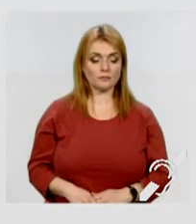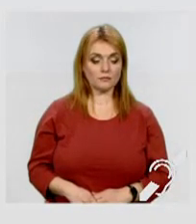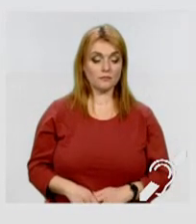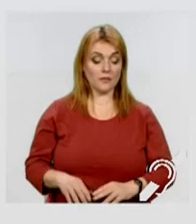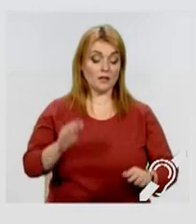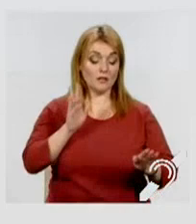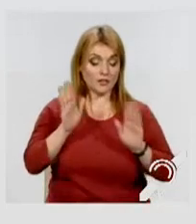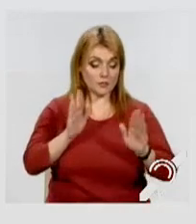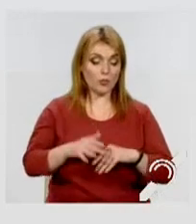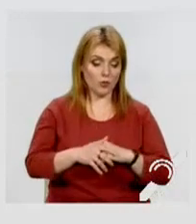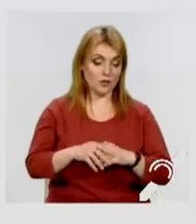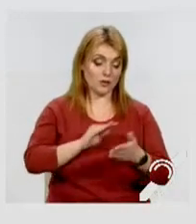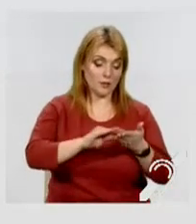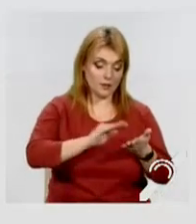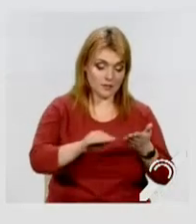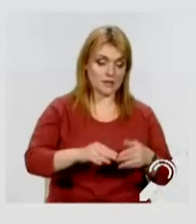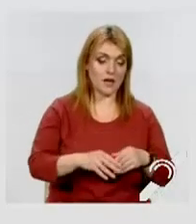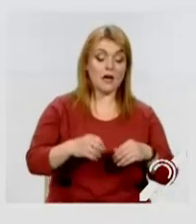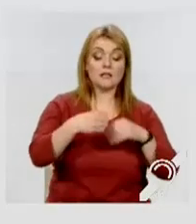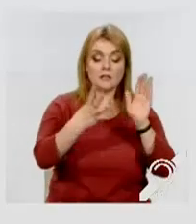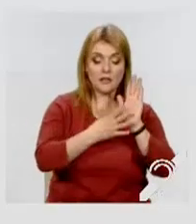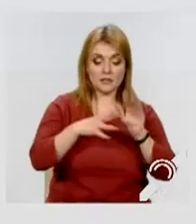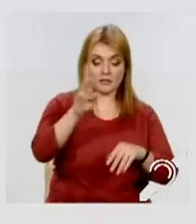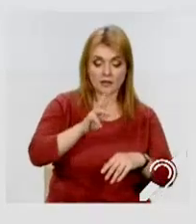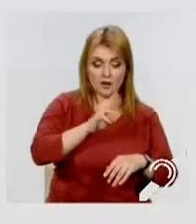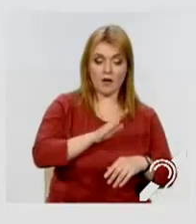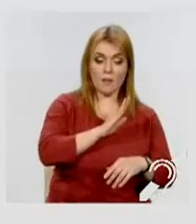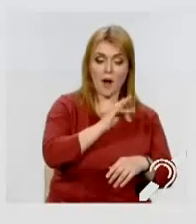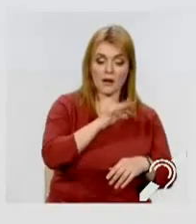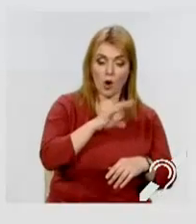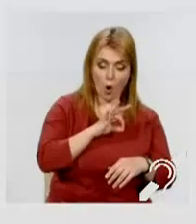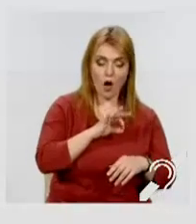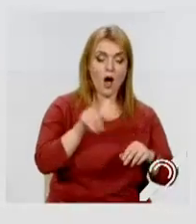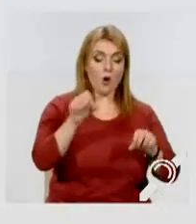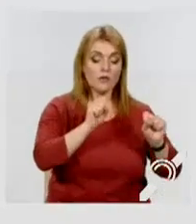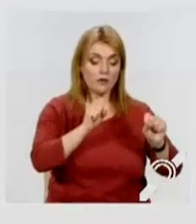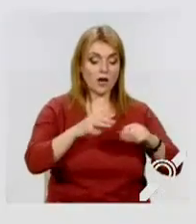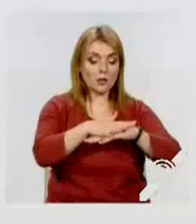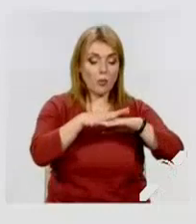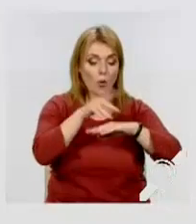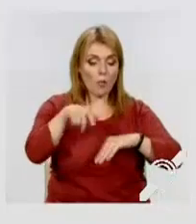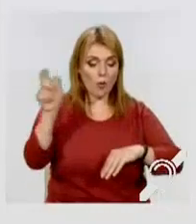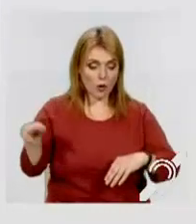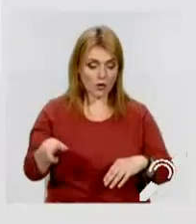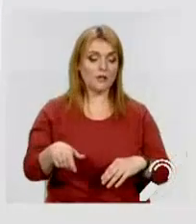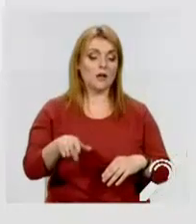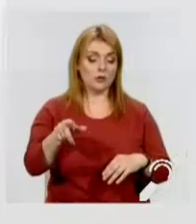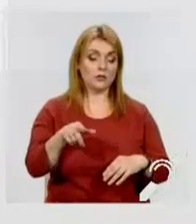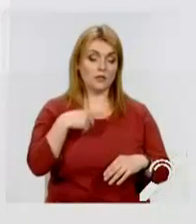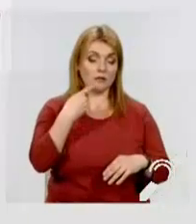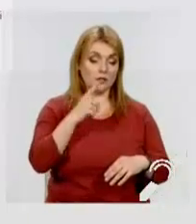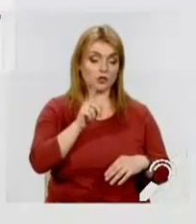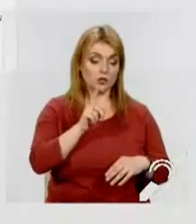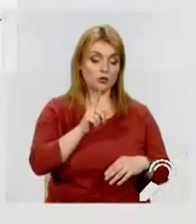Într-o postare pe rețelele sociale de pe 19 ianuarie, Ceslav Painicu declara că șeful unei instituții a cerut oficiului